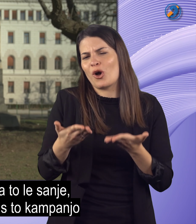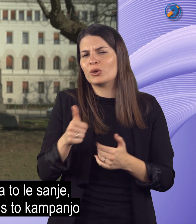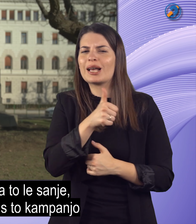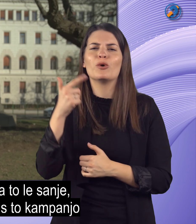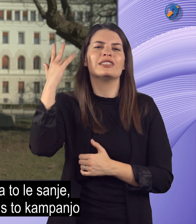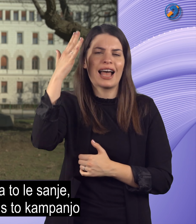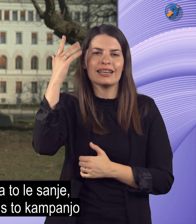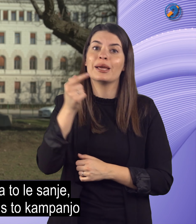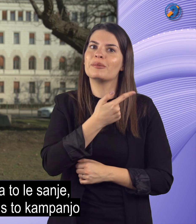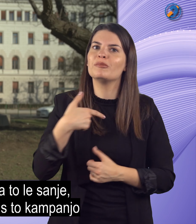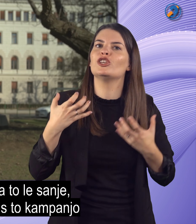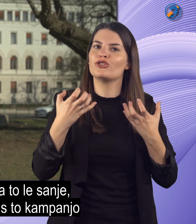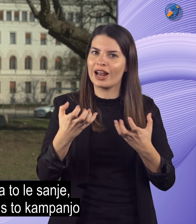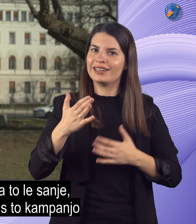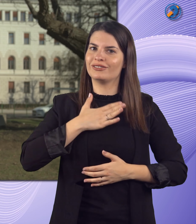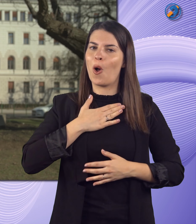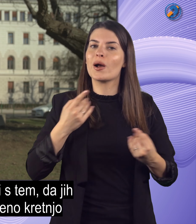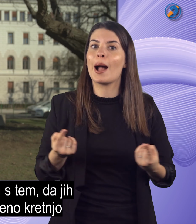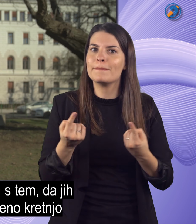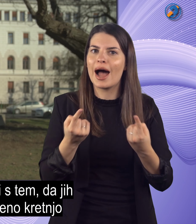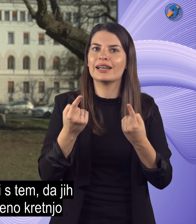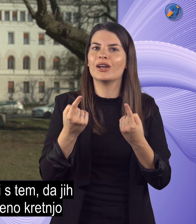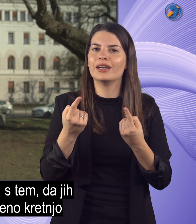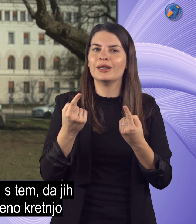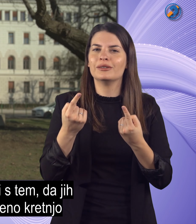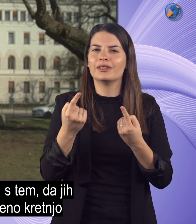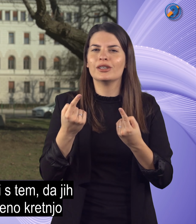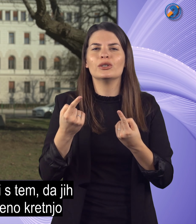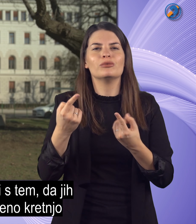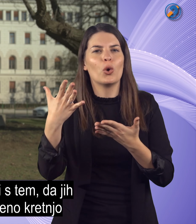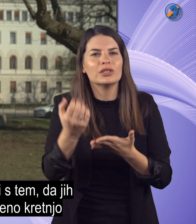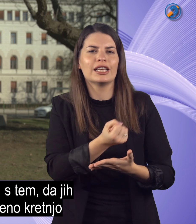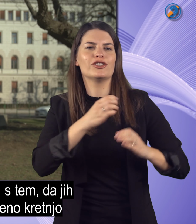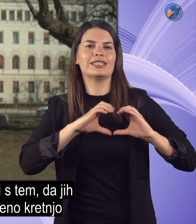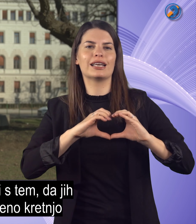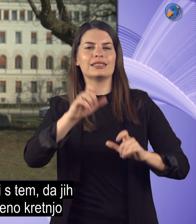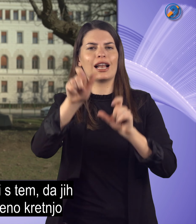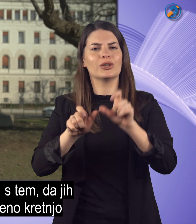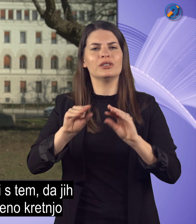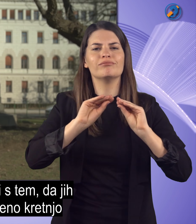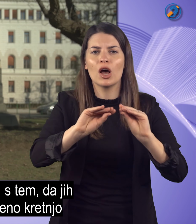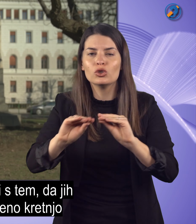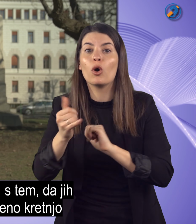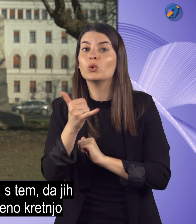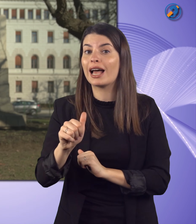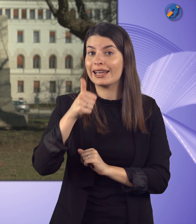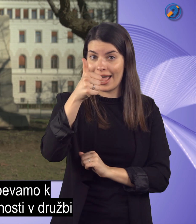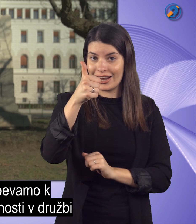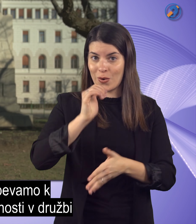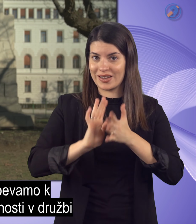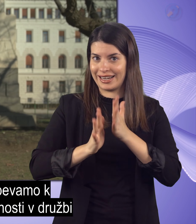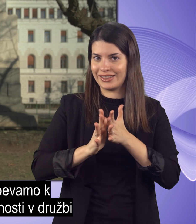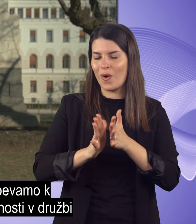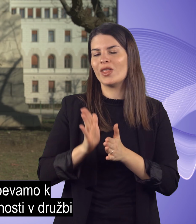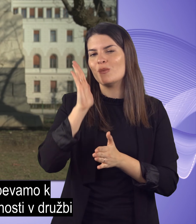sanje, smo si mi dovolili s to kampanjo, torej doseči srca ljudi, s tem, da jih naučimo vsa eno kretnjo